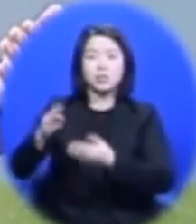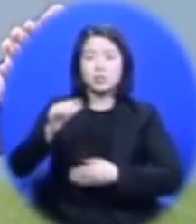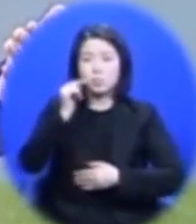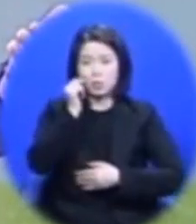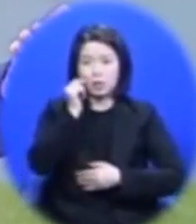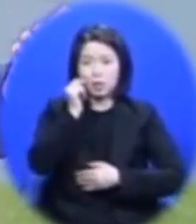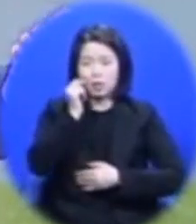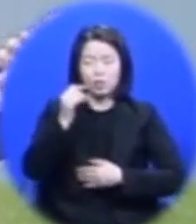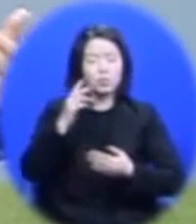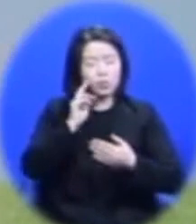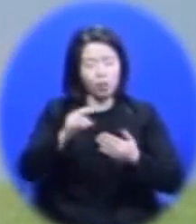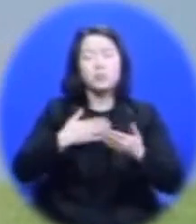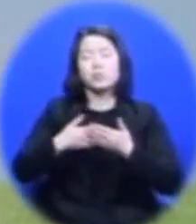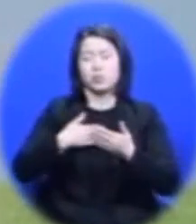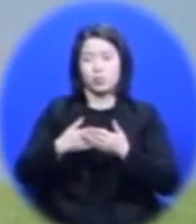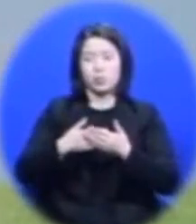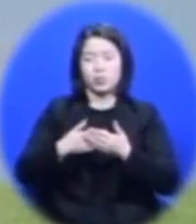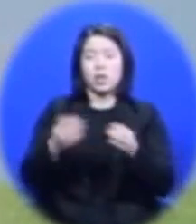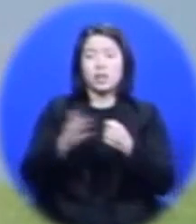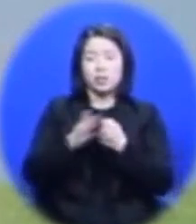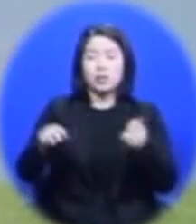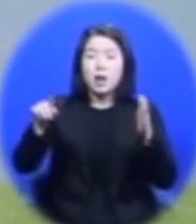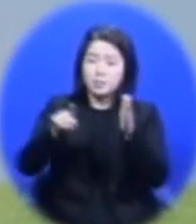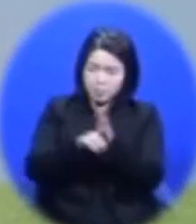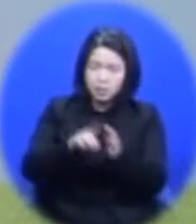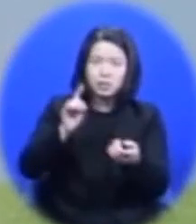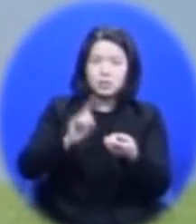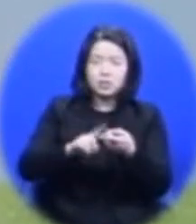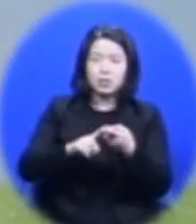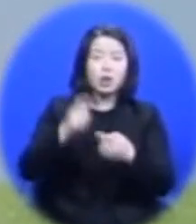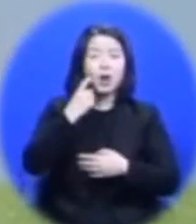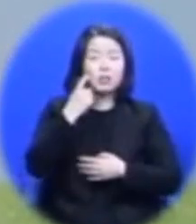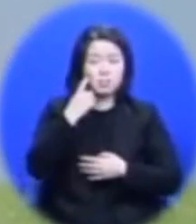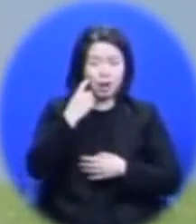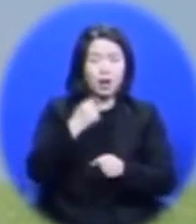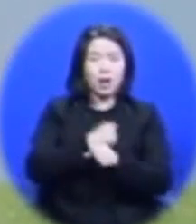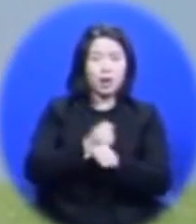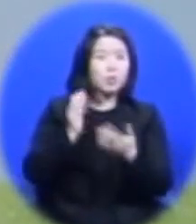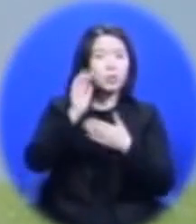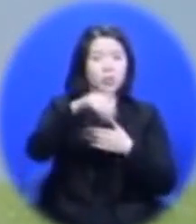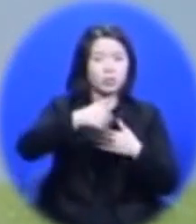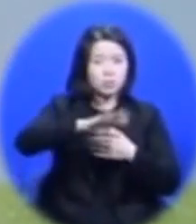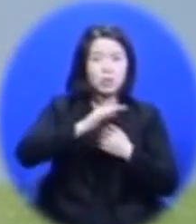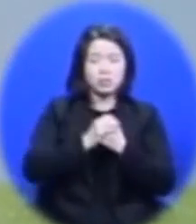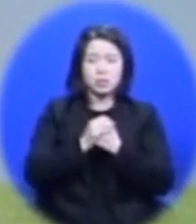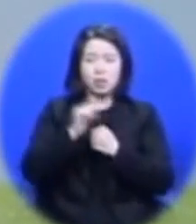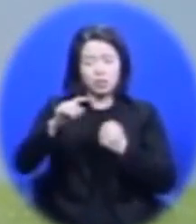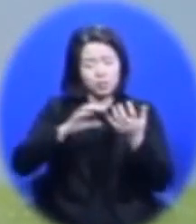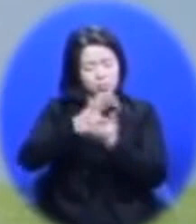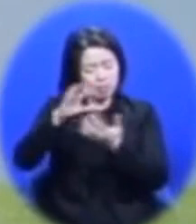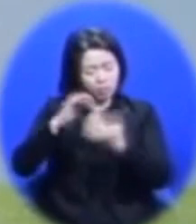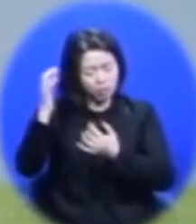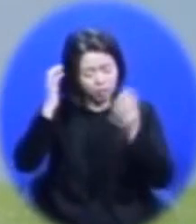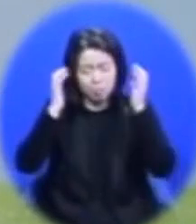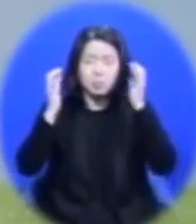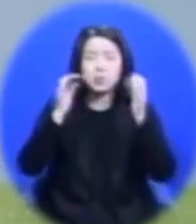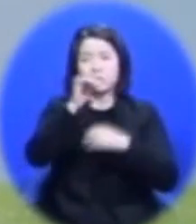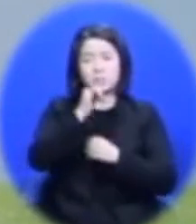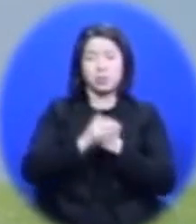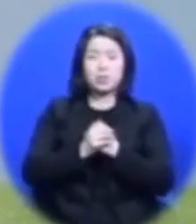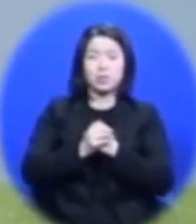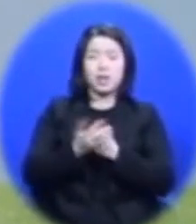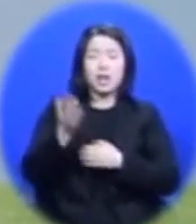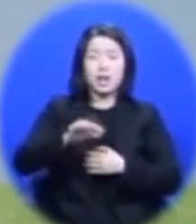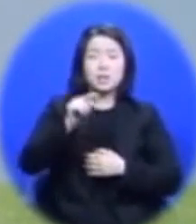두려워서. 그래서 믿는 척하고 넘어갔습니다. 얼마나 그때 제가 혼란스러웠는지 모릅니다. 그러나